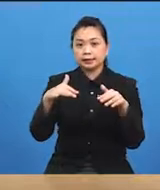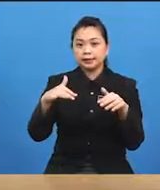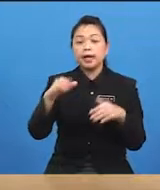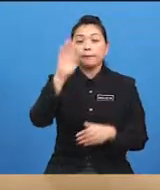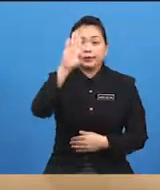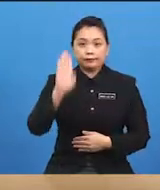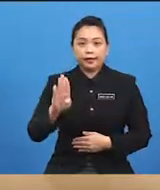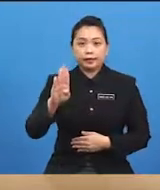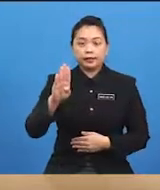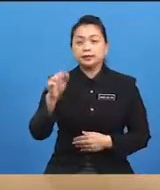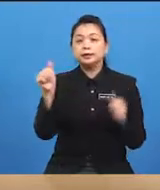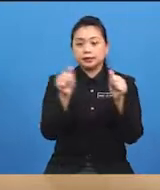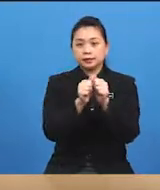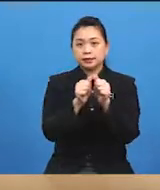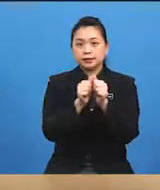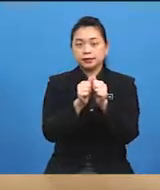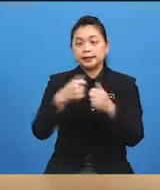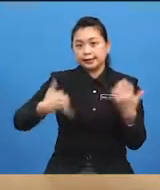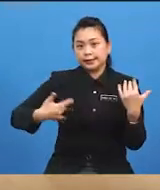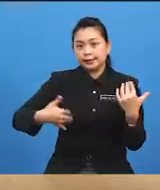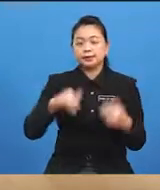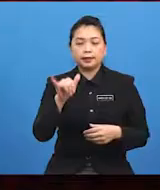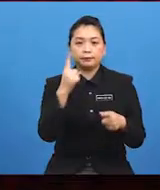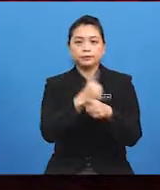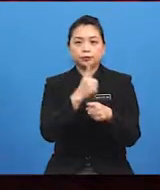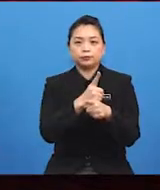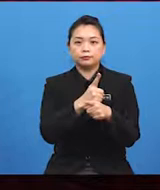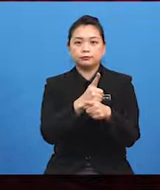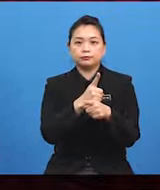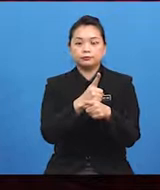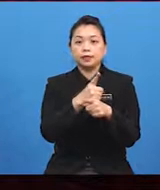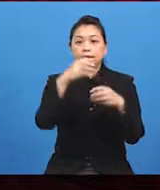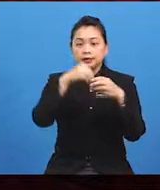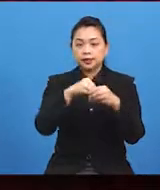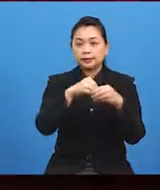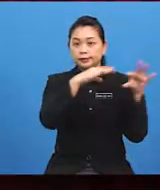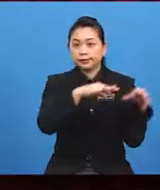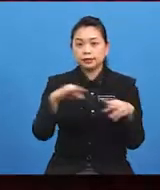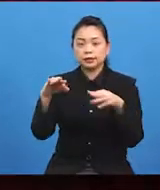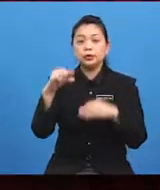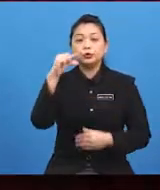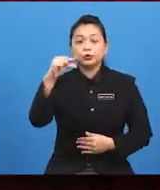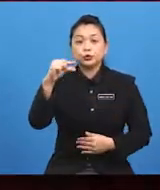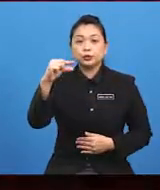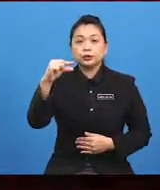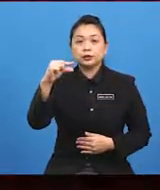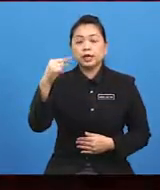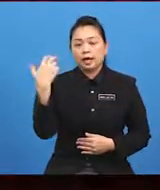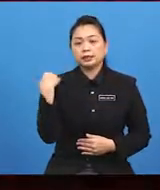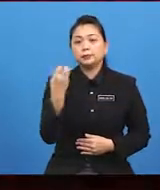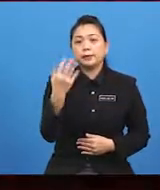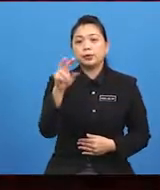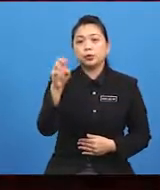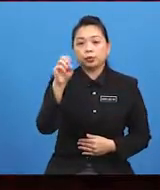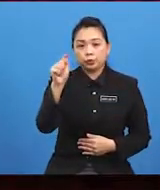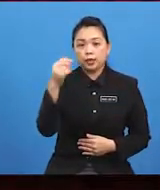flat major ini dengan pitch dan penjarian yang betul. Dalam skill G minor harmonic terdapat beberapa not iaitu